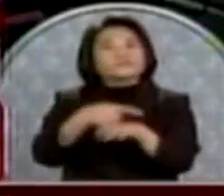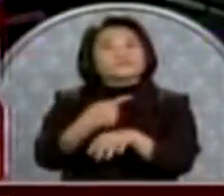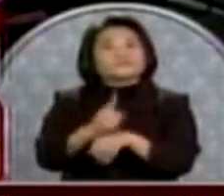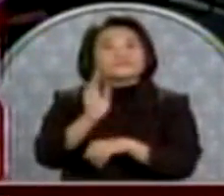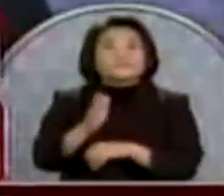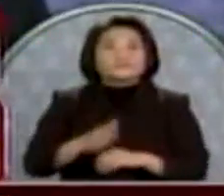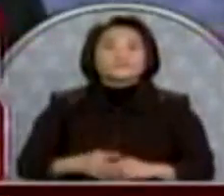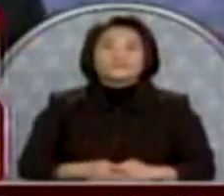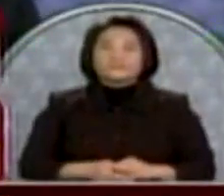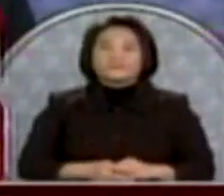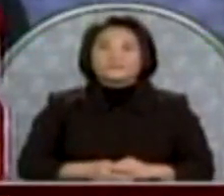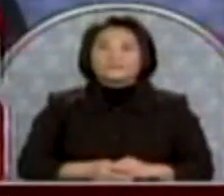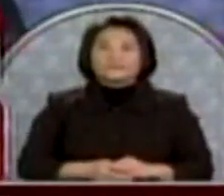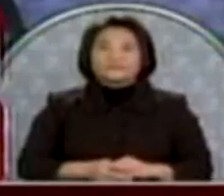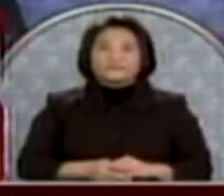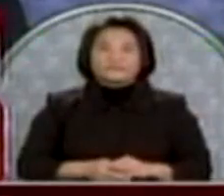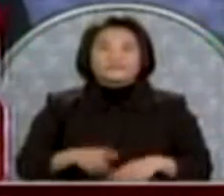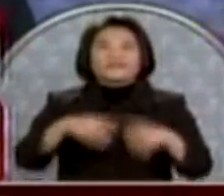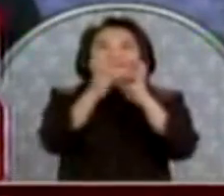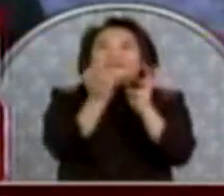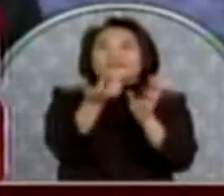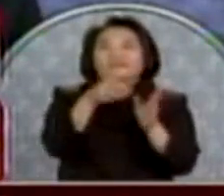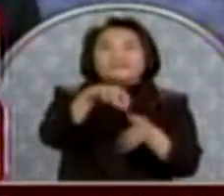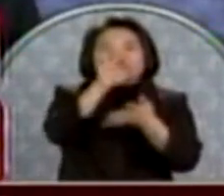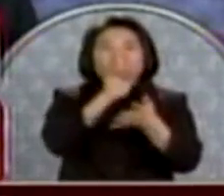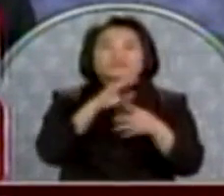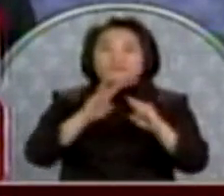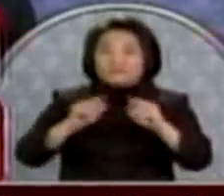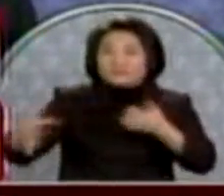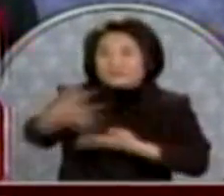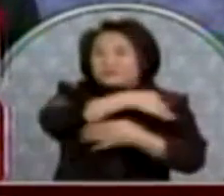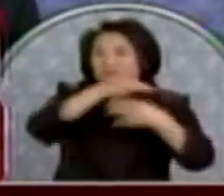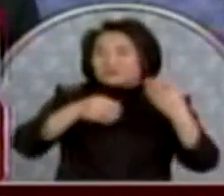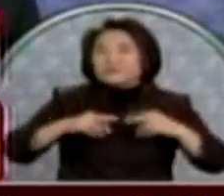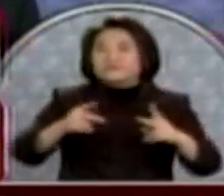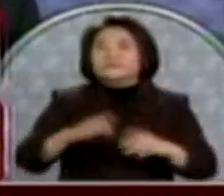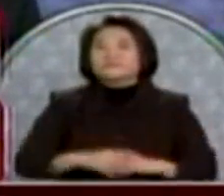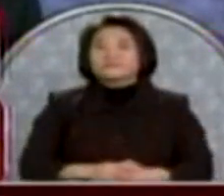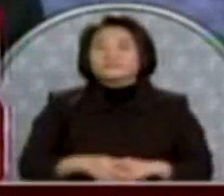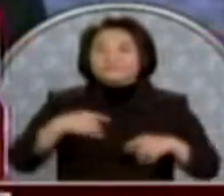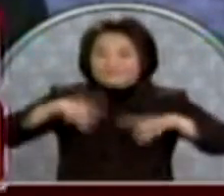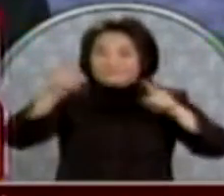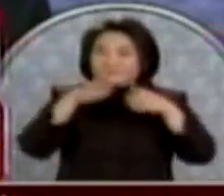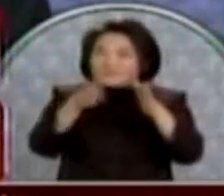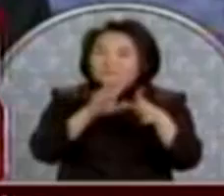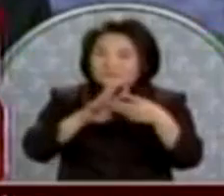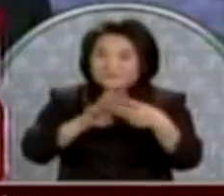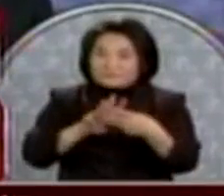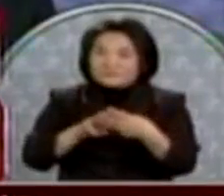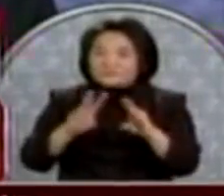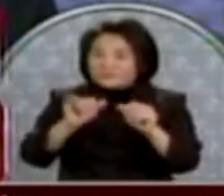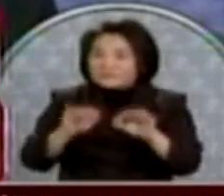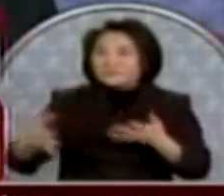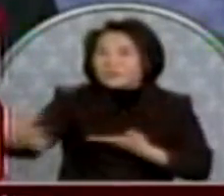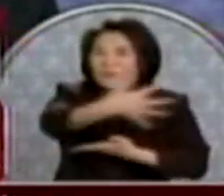是1分30秒。 确实像杨先生所提的，土征法第一条开征名义就说要实施土地